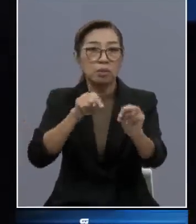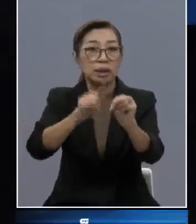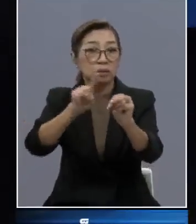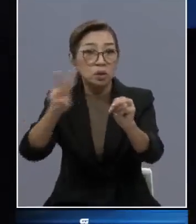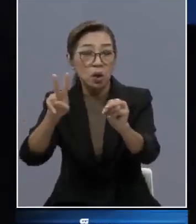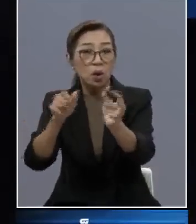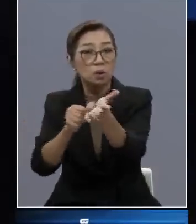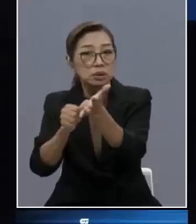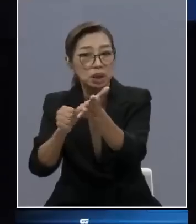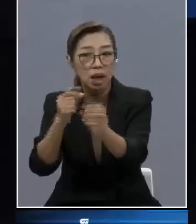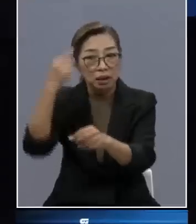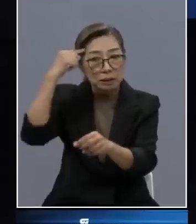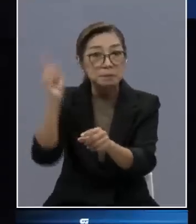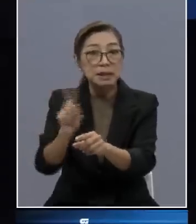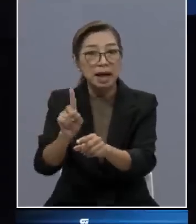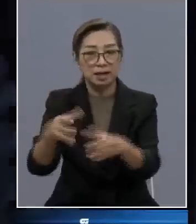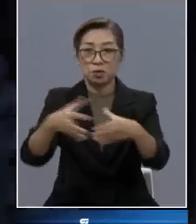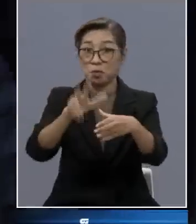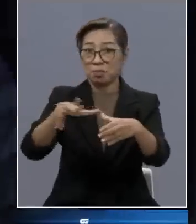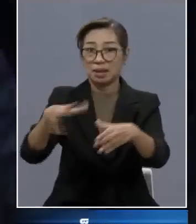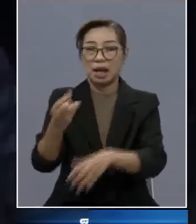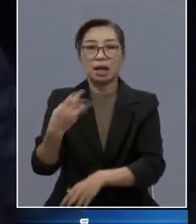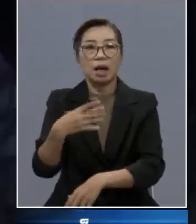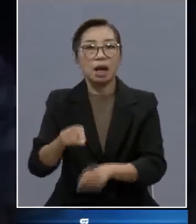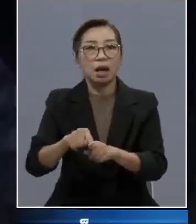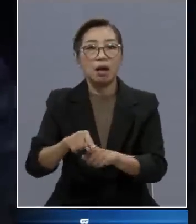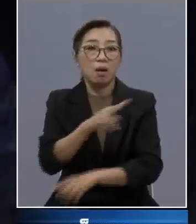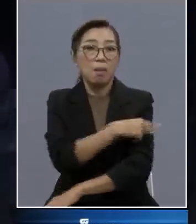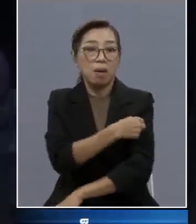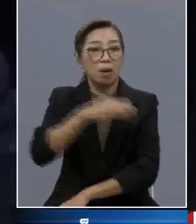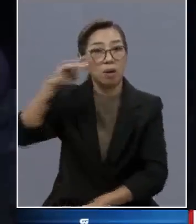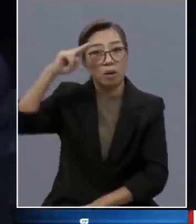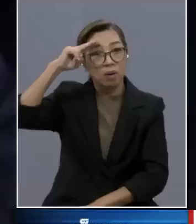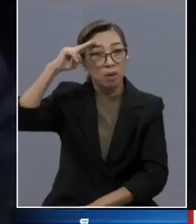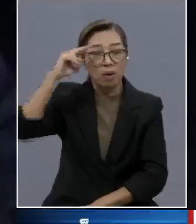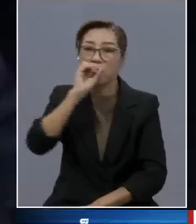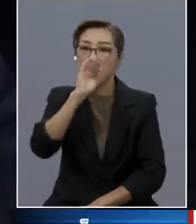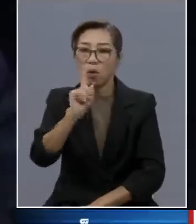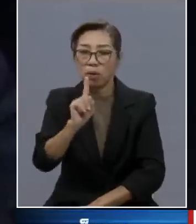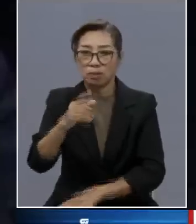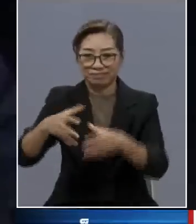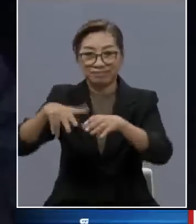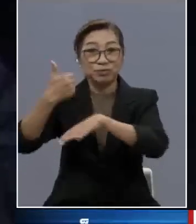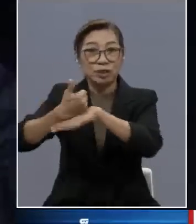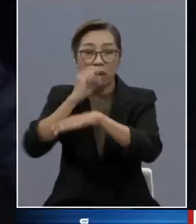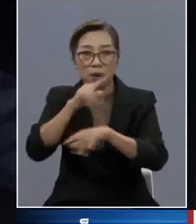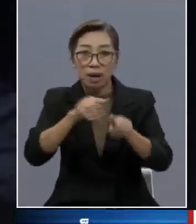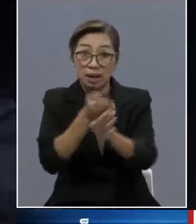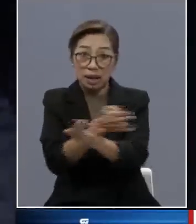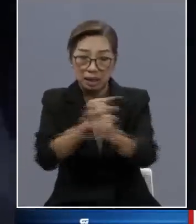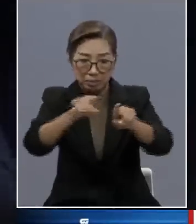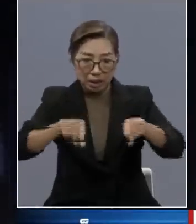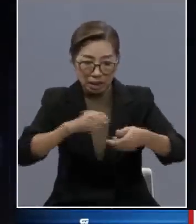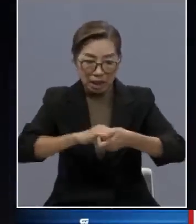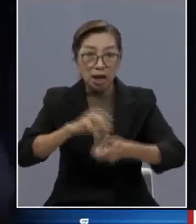า112นะครับด้านเพื่อไทยครับนายแพทย์ชลน่านสีแก้วหัวหน้าพรรคเพื่อไทยก็บอกว่าจาก MOU ที่ทำ